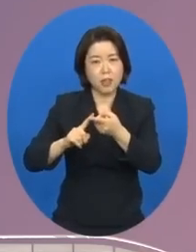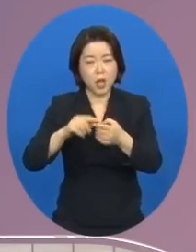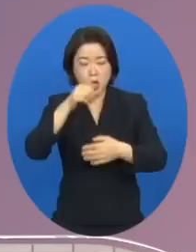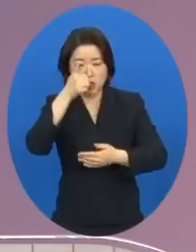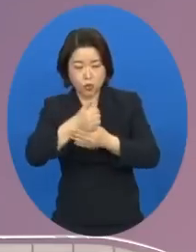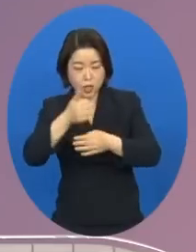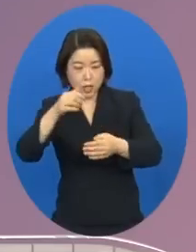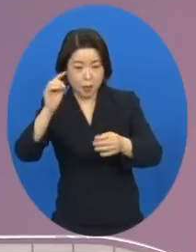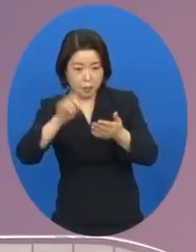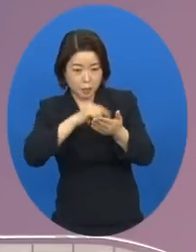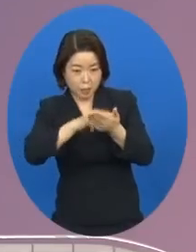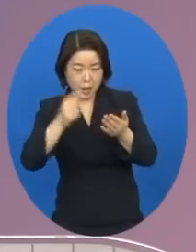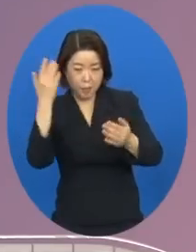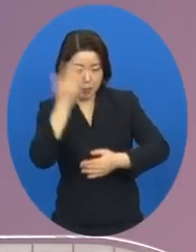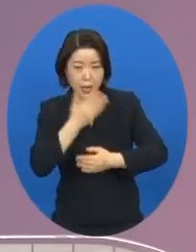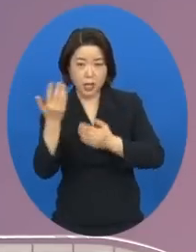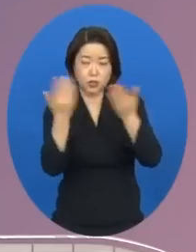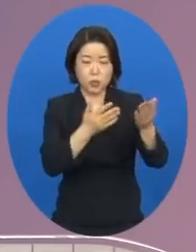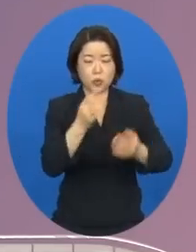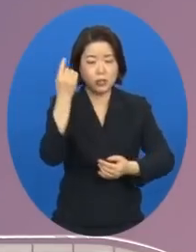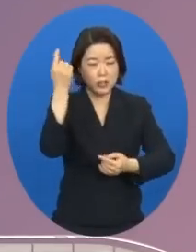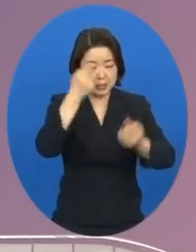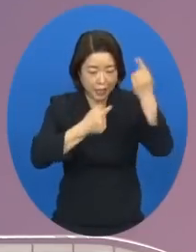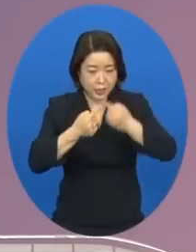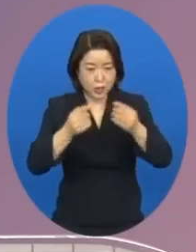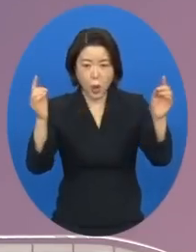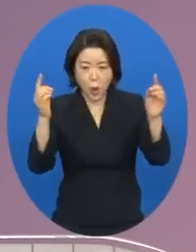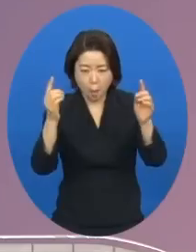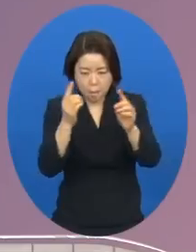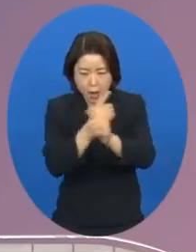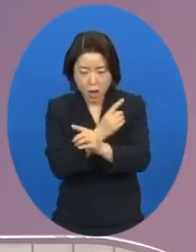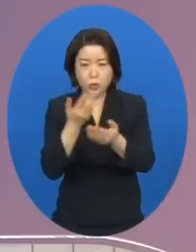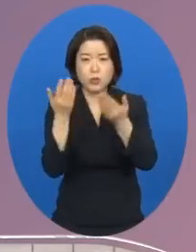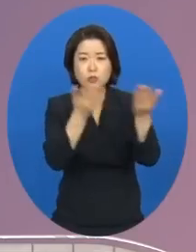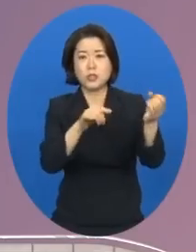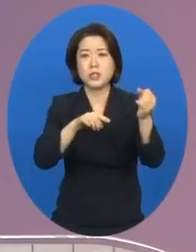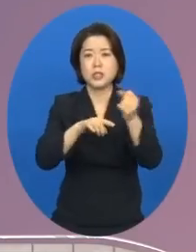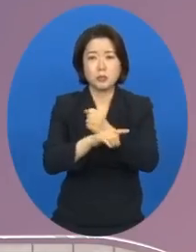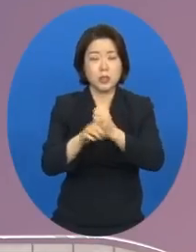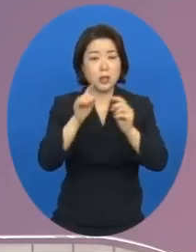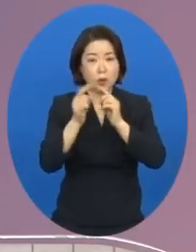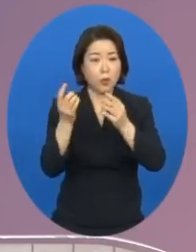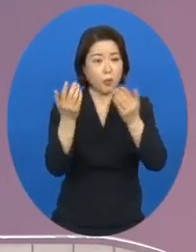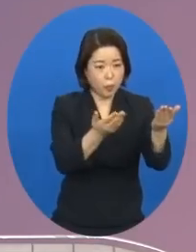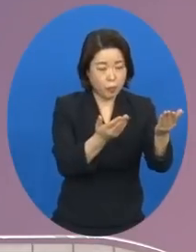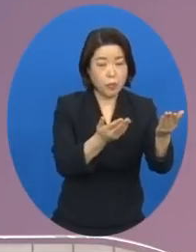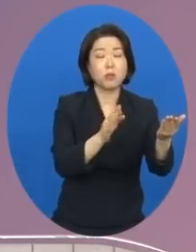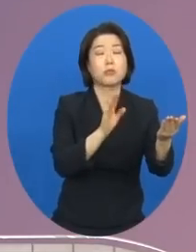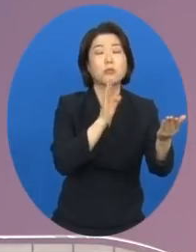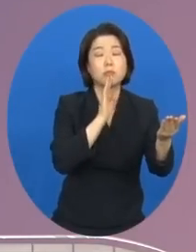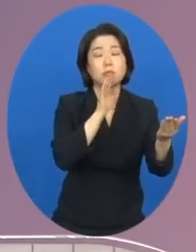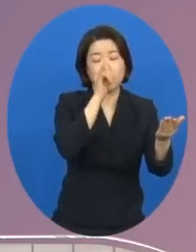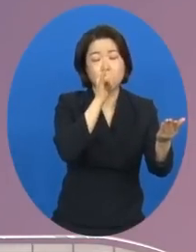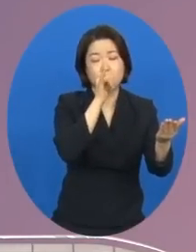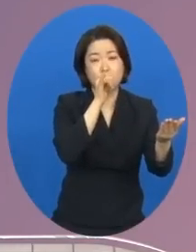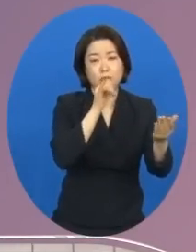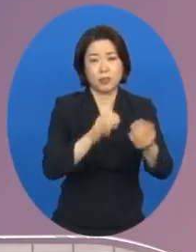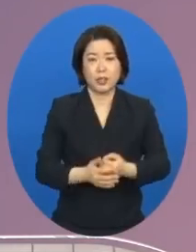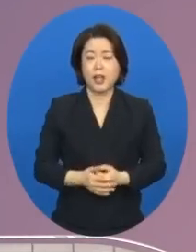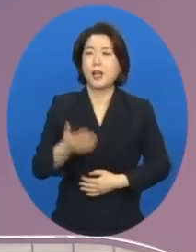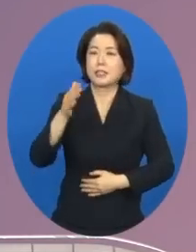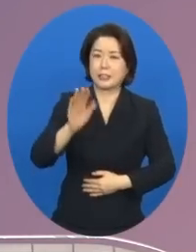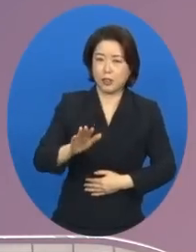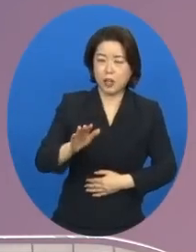죄를 씻으시고 그 상처를 치료하시는 의미로 말씀하셨던 것도 맞습니다.